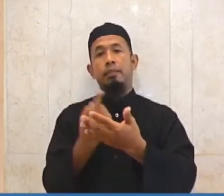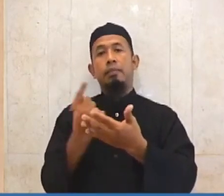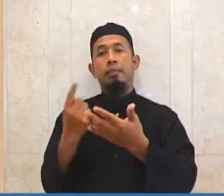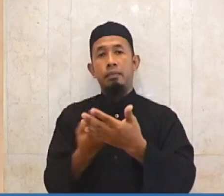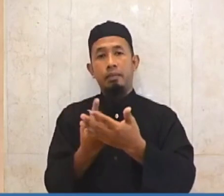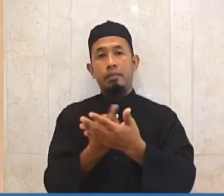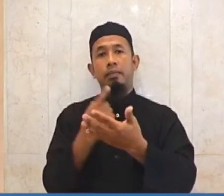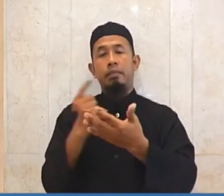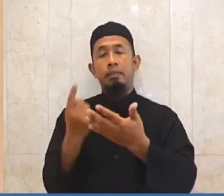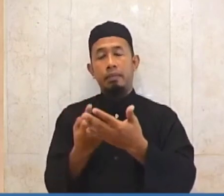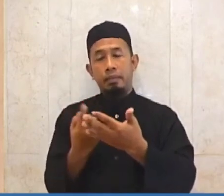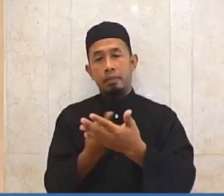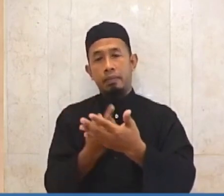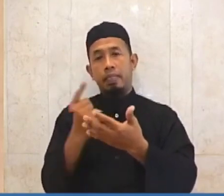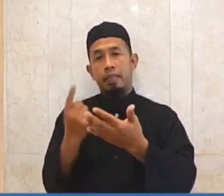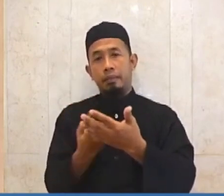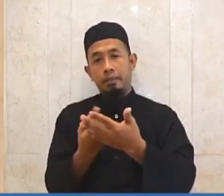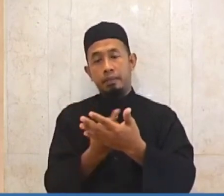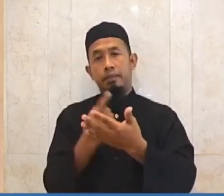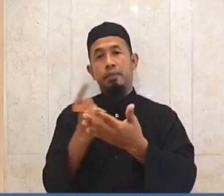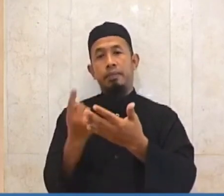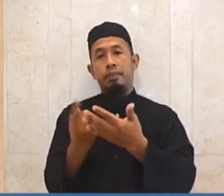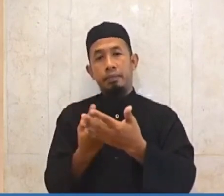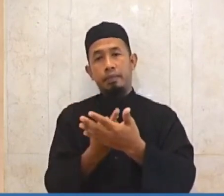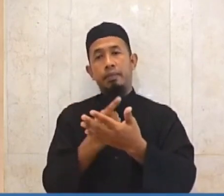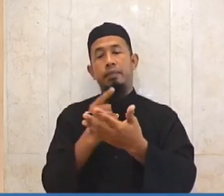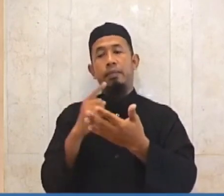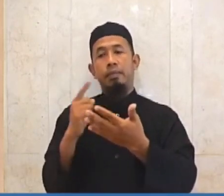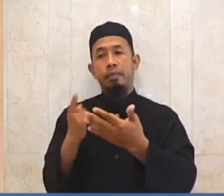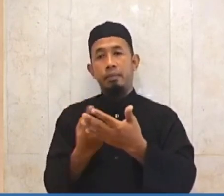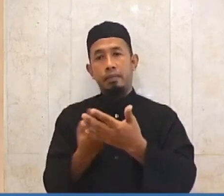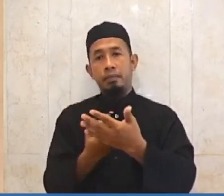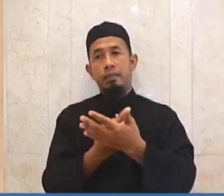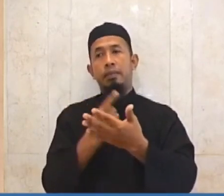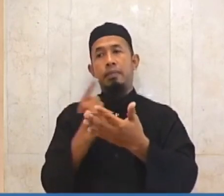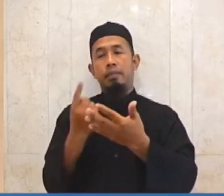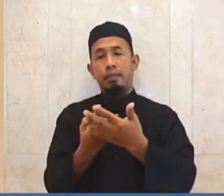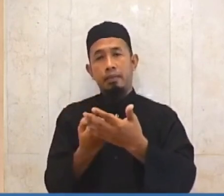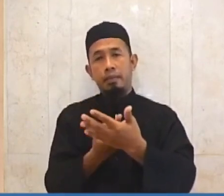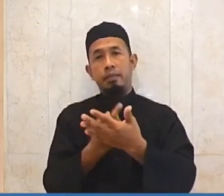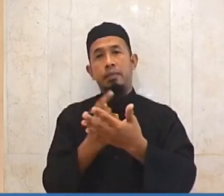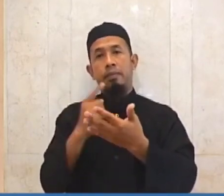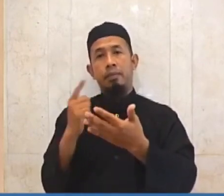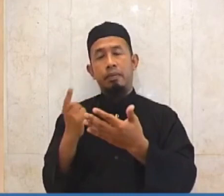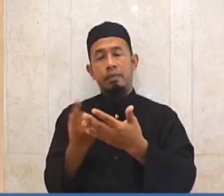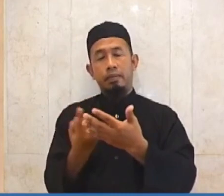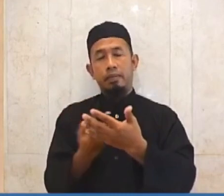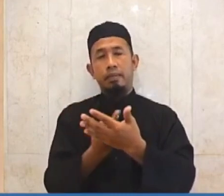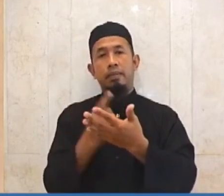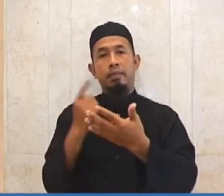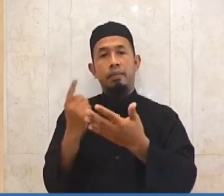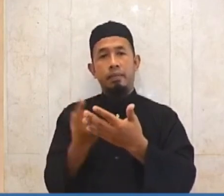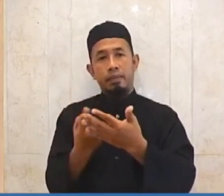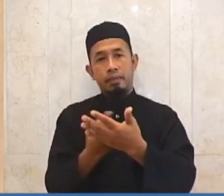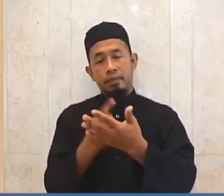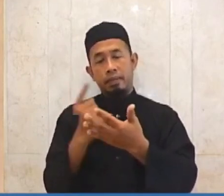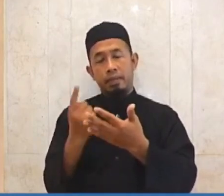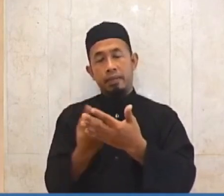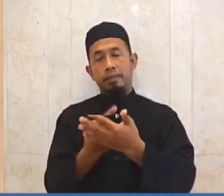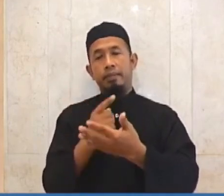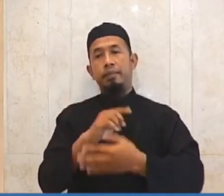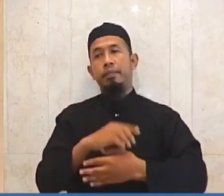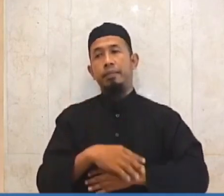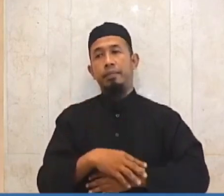yaquulu Rabbana Atina Fid Dunya Hasanah wafil akhirati Hasanah waqina adzabanar